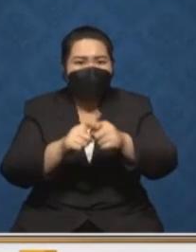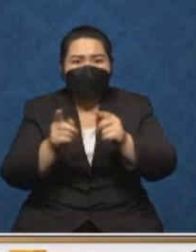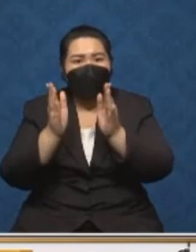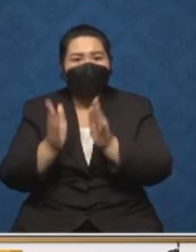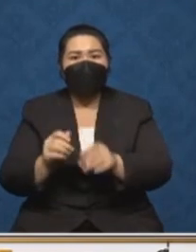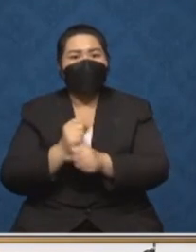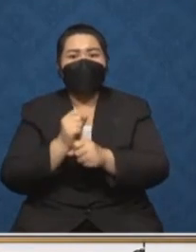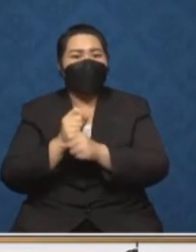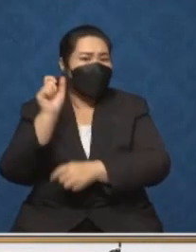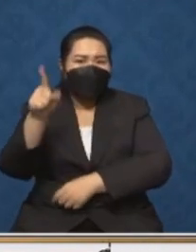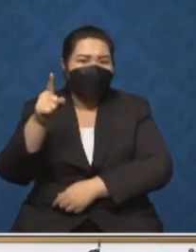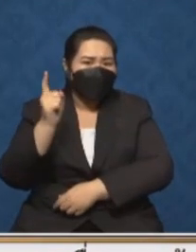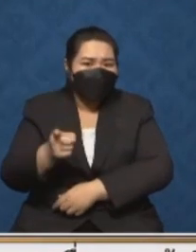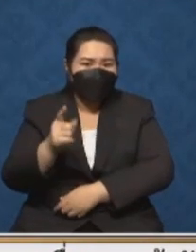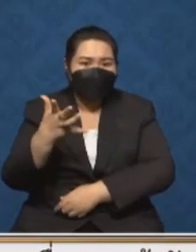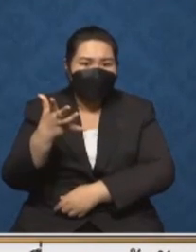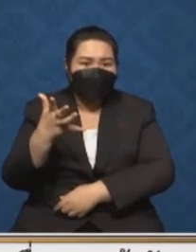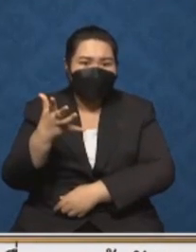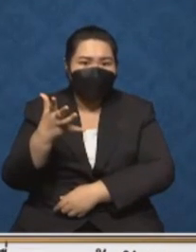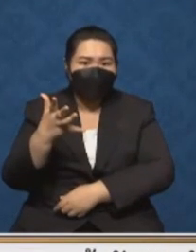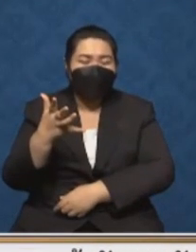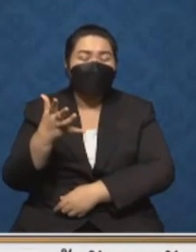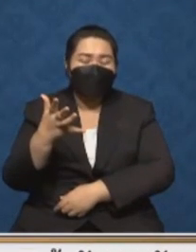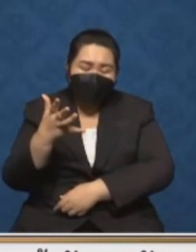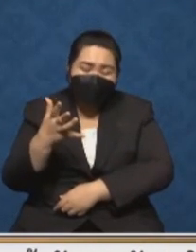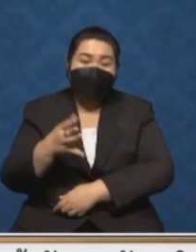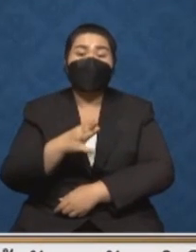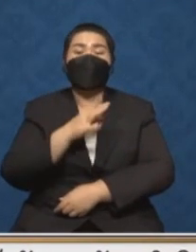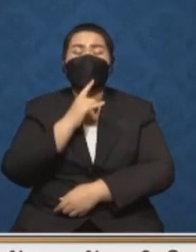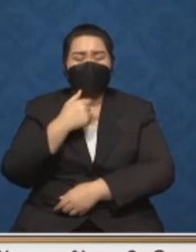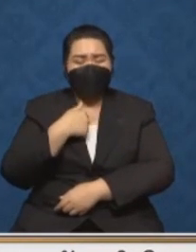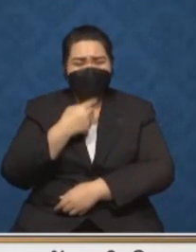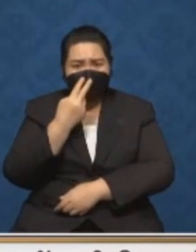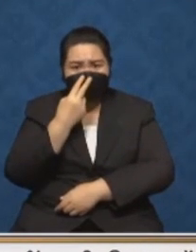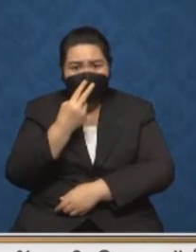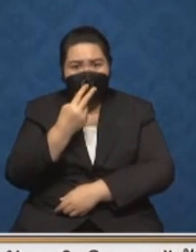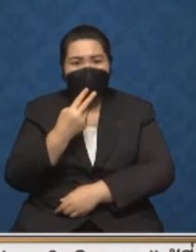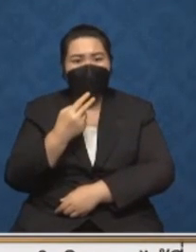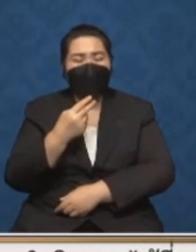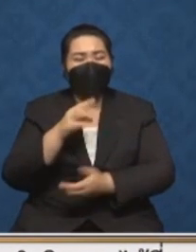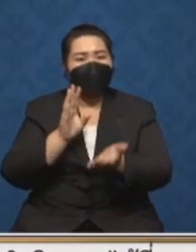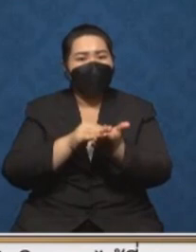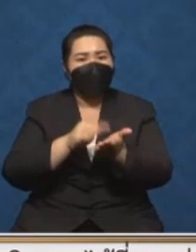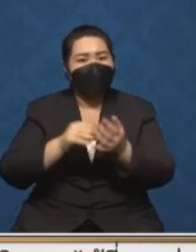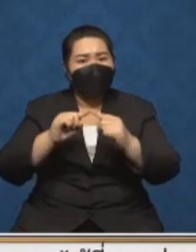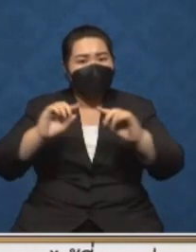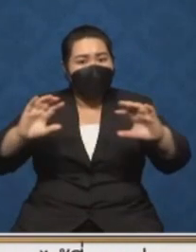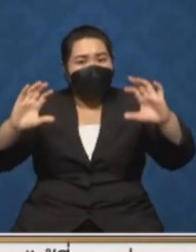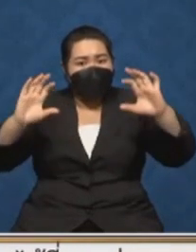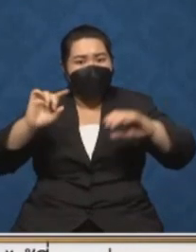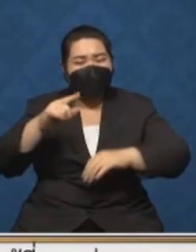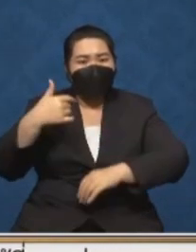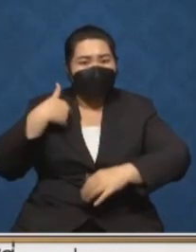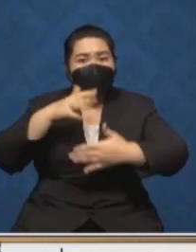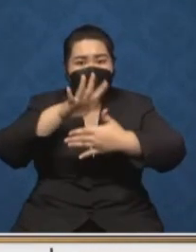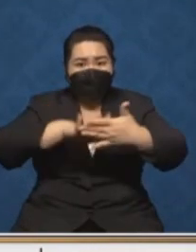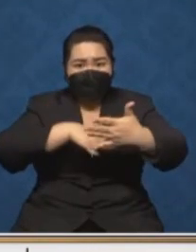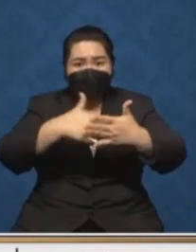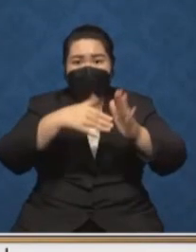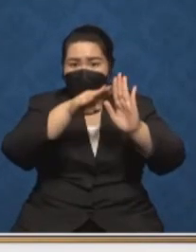แบบเชียบขาดก็ผมเท่าที่ผมทราบ ลตรบาลมีมาตรการ